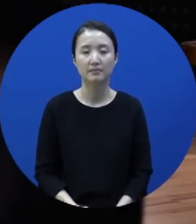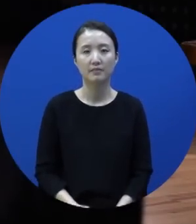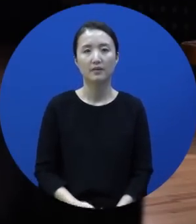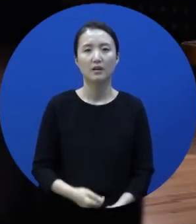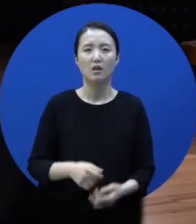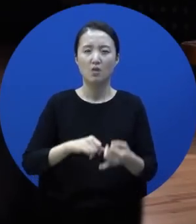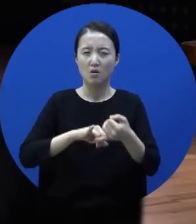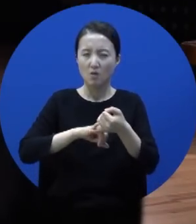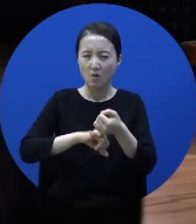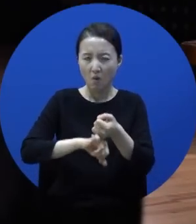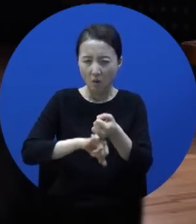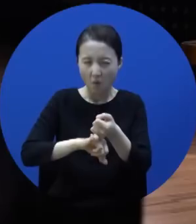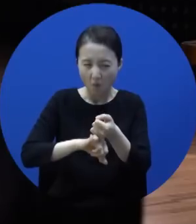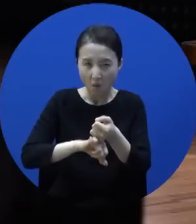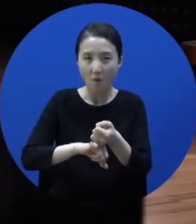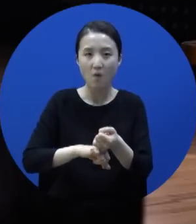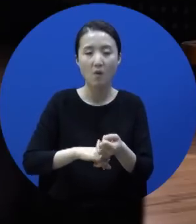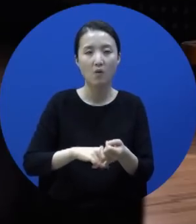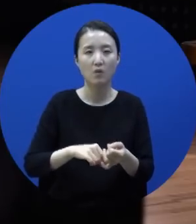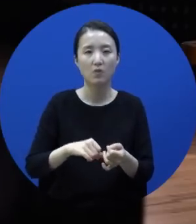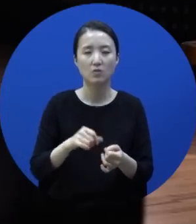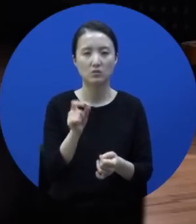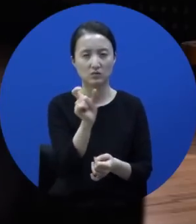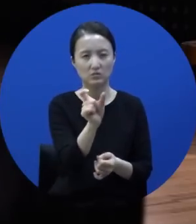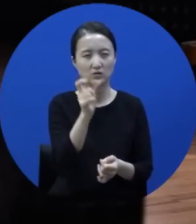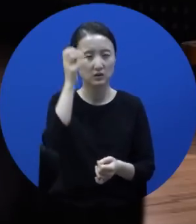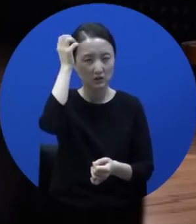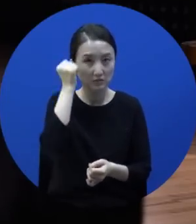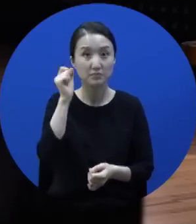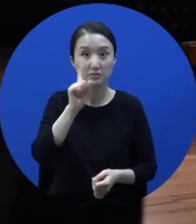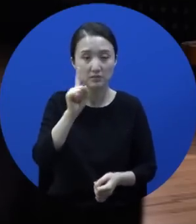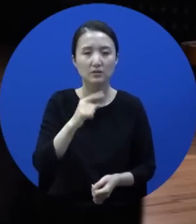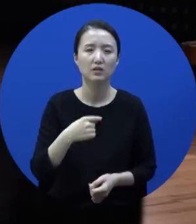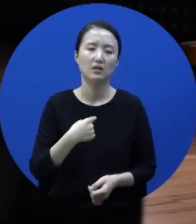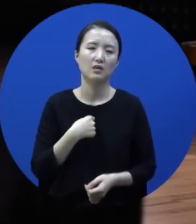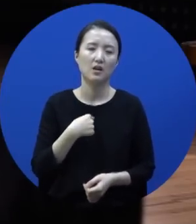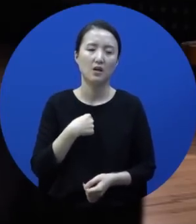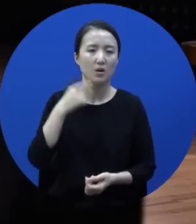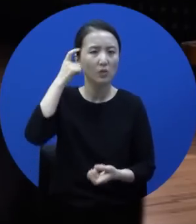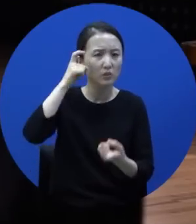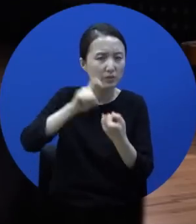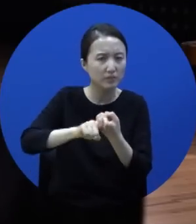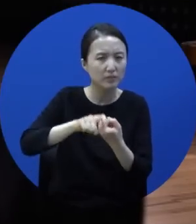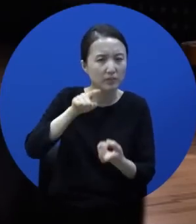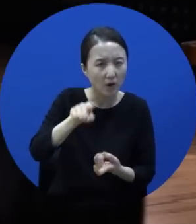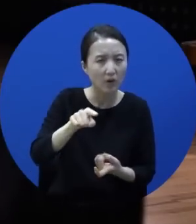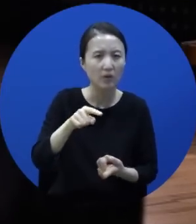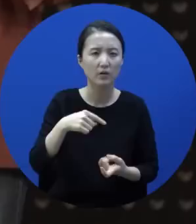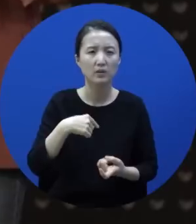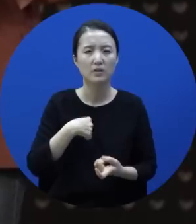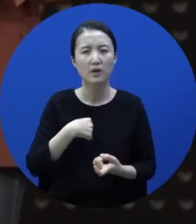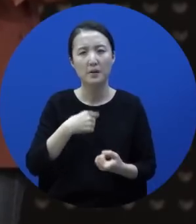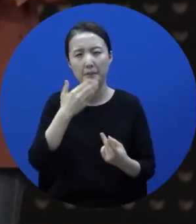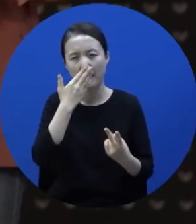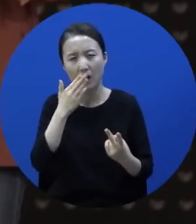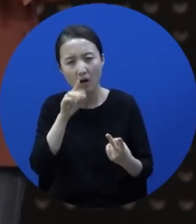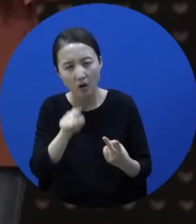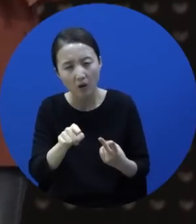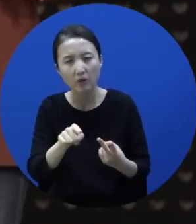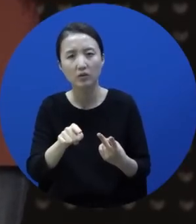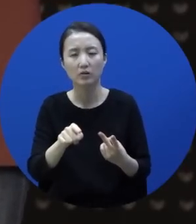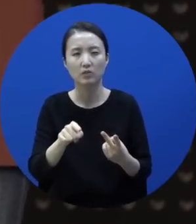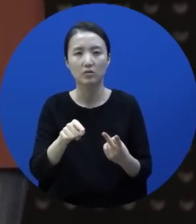구성 요소를 개인적인 나의 일상, 나의 관심사 이런 걸 표현하는 것뿐만 아니라 비즈니스적인